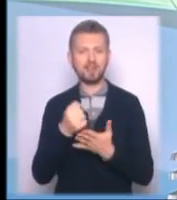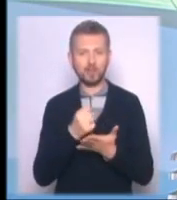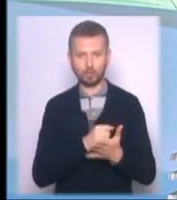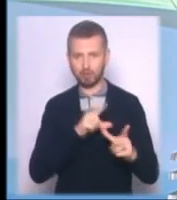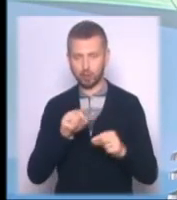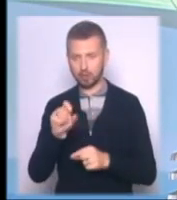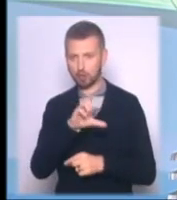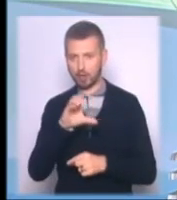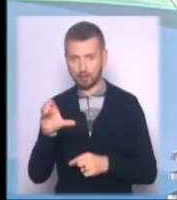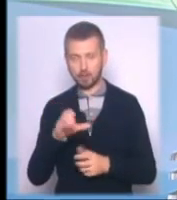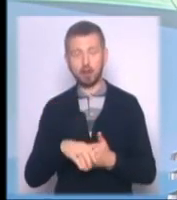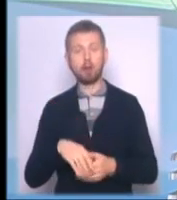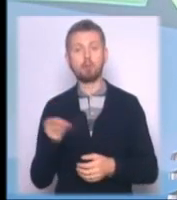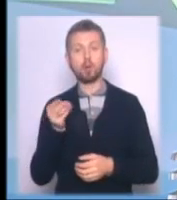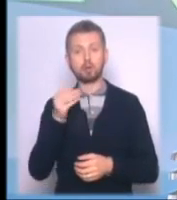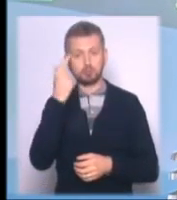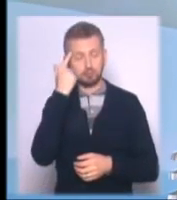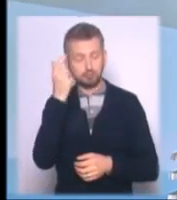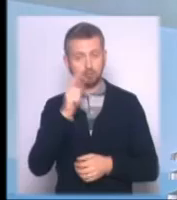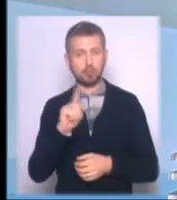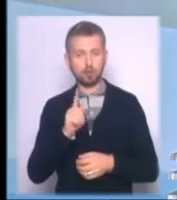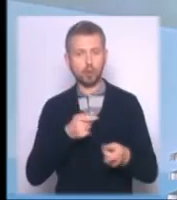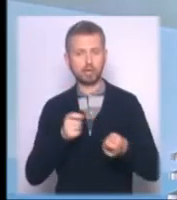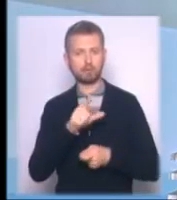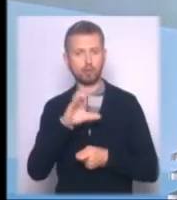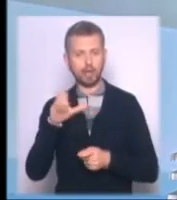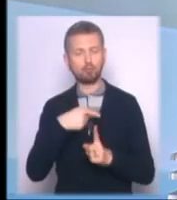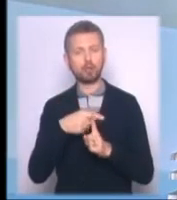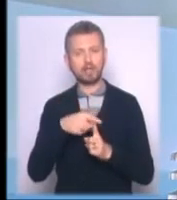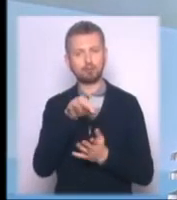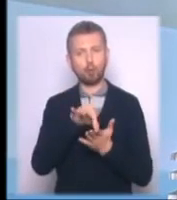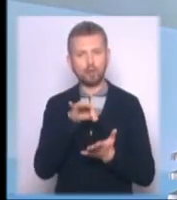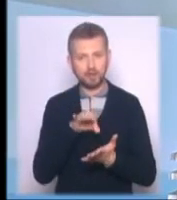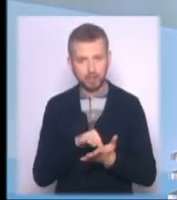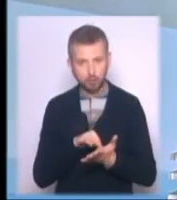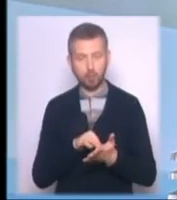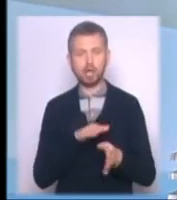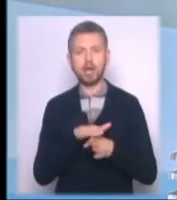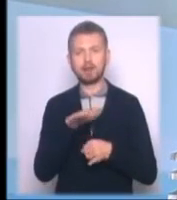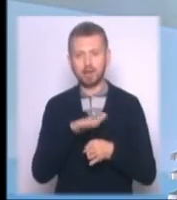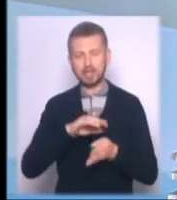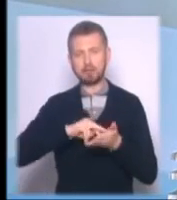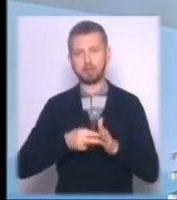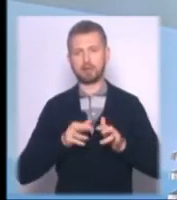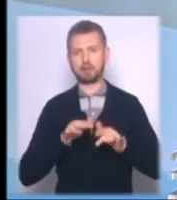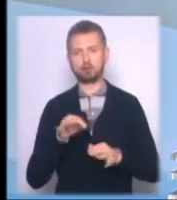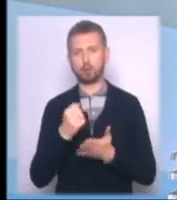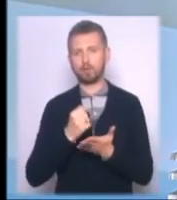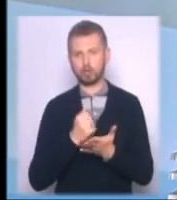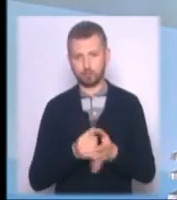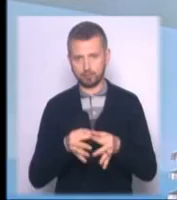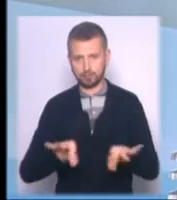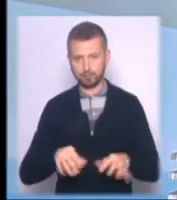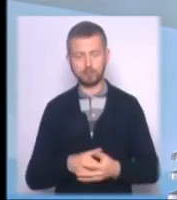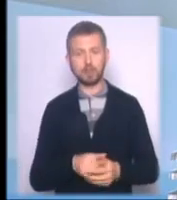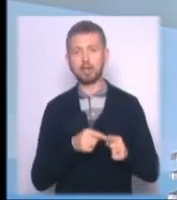що керівництво ЄС позитивно оцінило прогрес в реалізації плану дій щодо візової лібералізації. За минулу добу в зоні